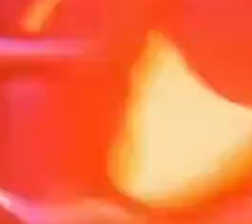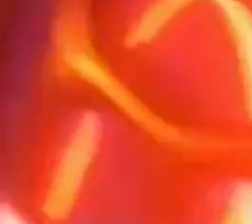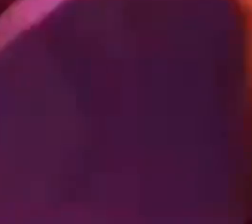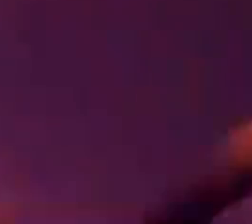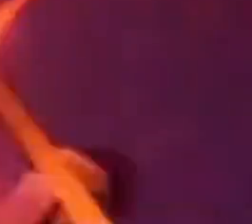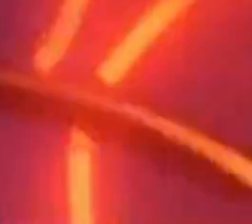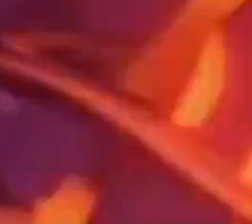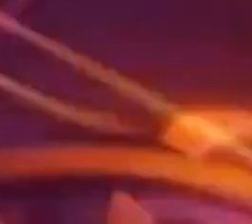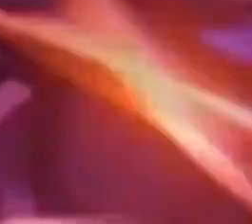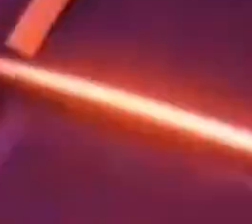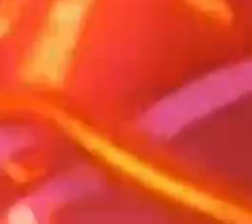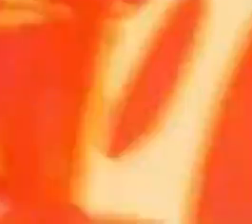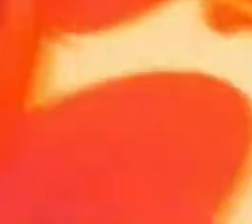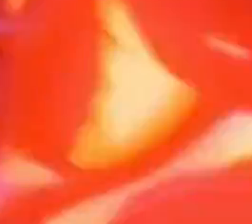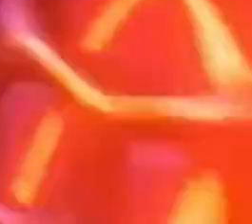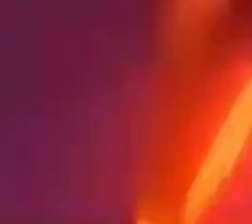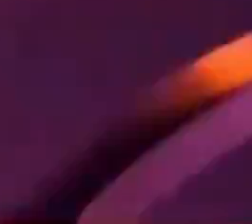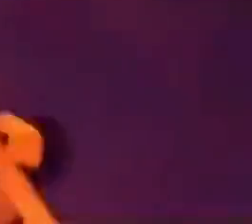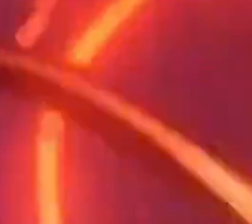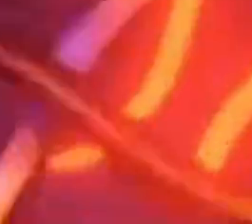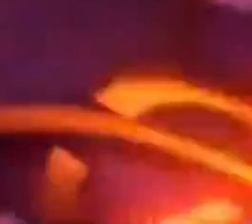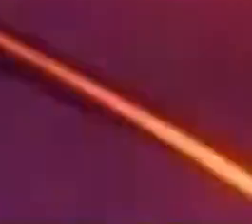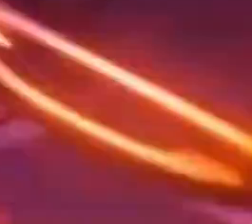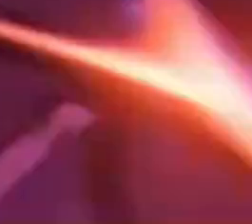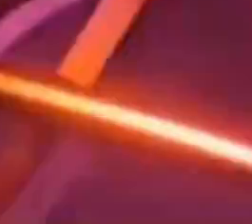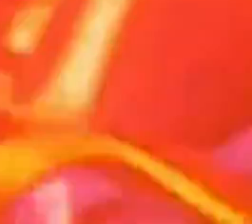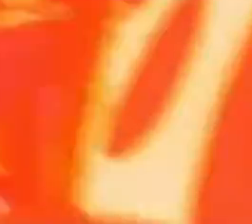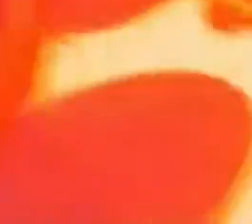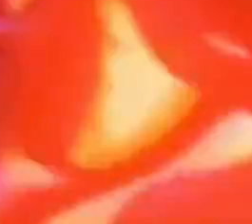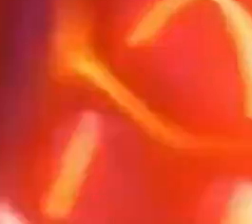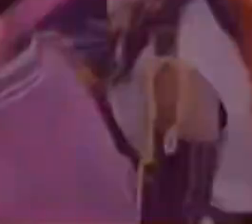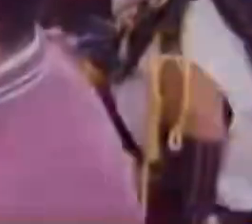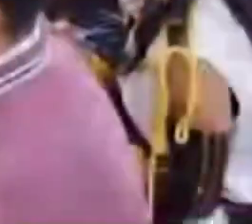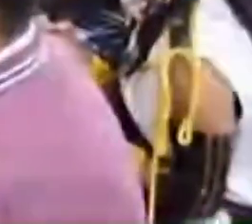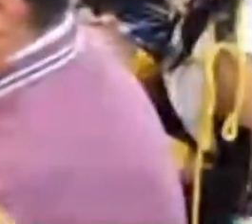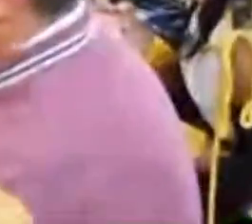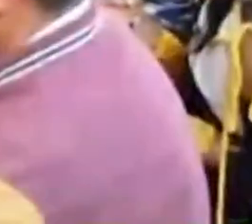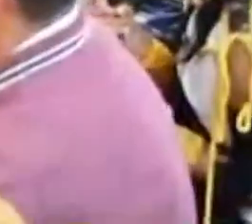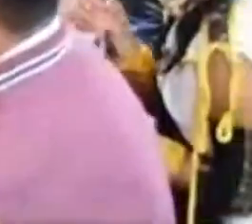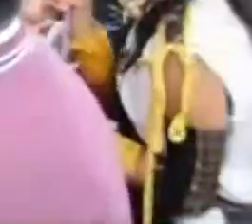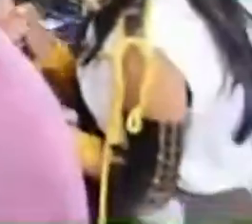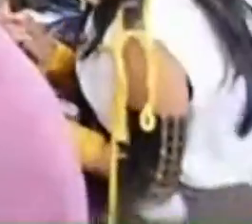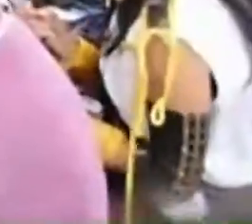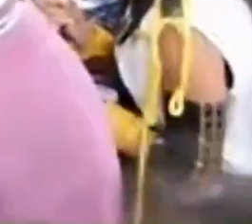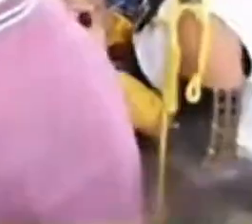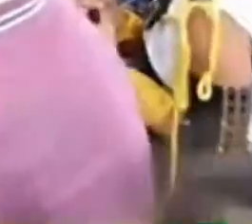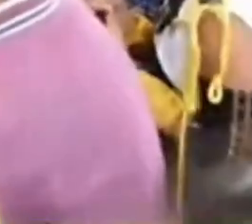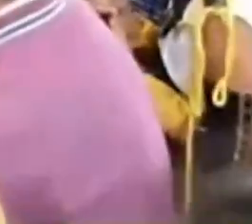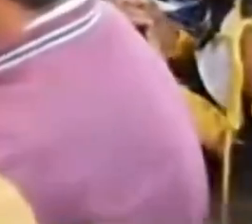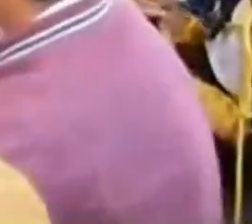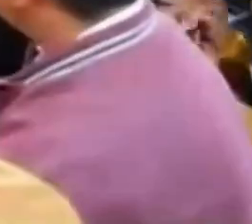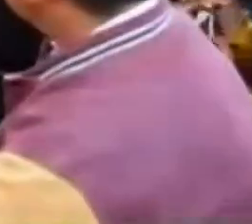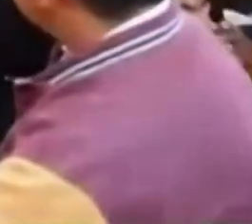กีฬาไม่ใช่โทษของยาที่ทำลายคนตลอดจะทำไม่เห็นและจำชื่อเราไว้เลย S V K K ฉันต้องมีสปอร์ตไม่ไหวเลยไม่เอาด้